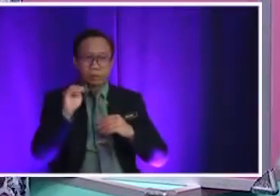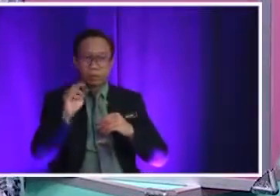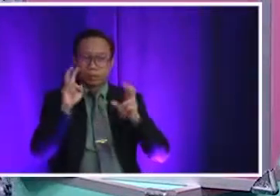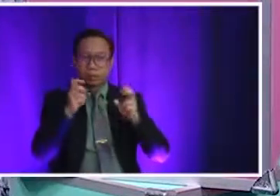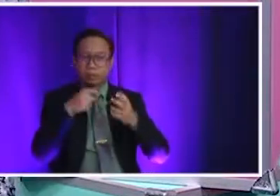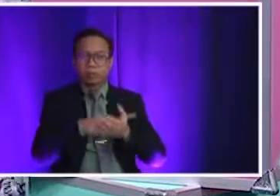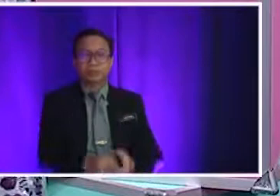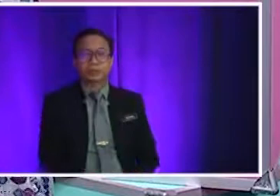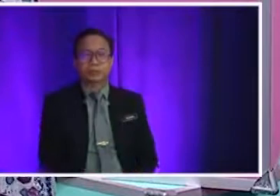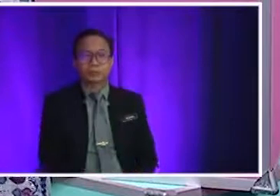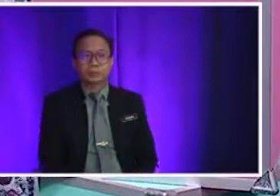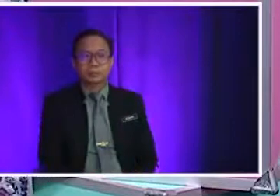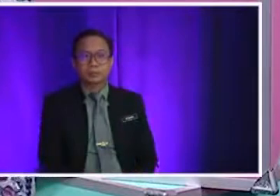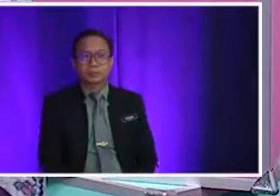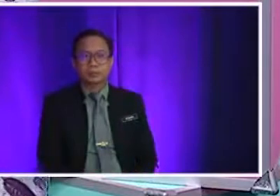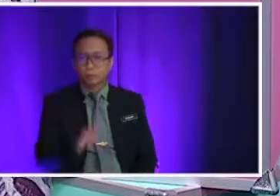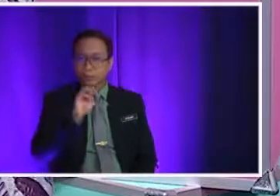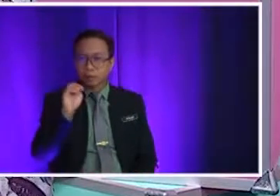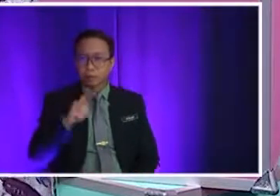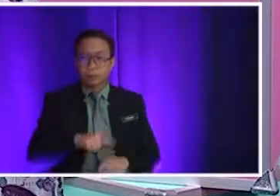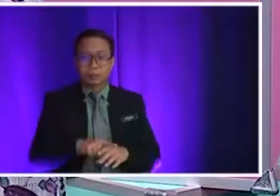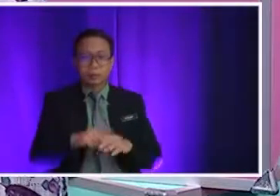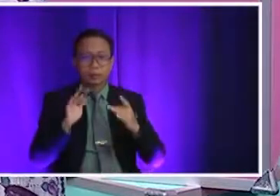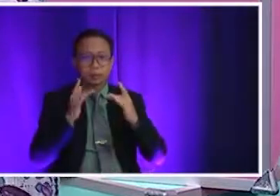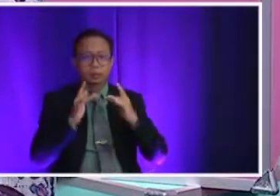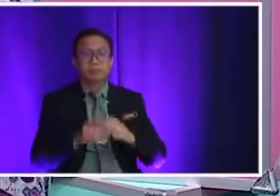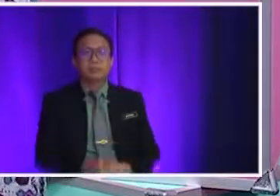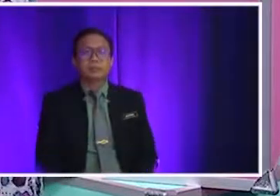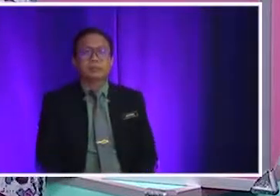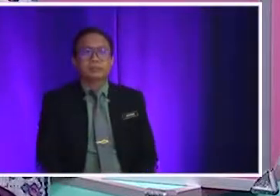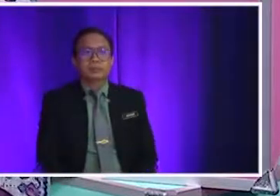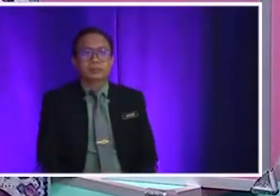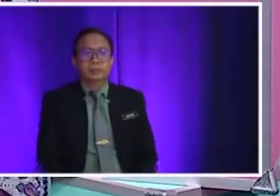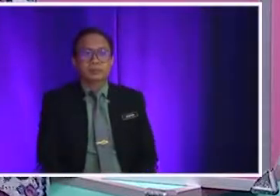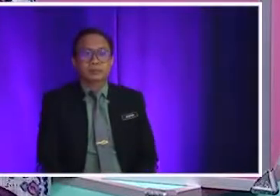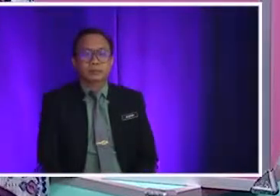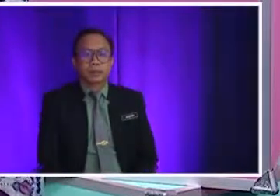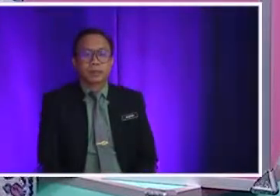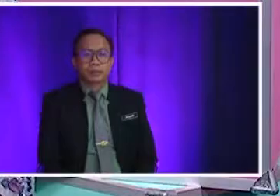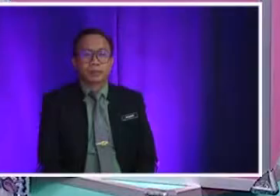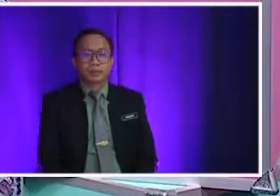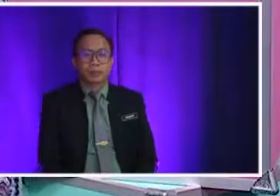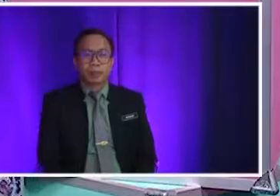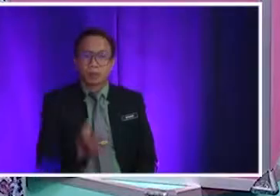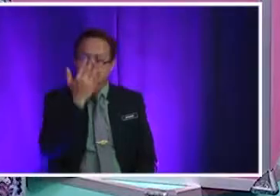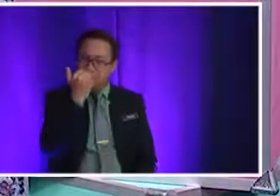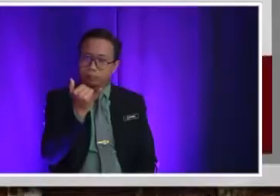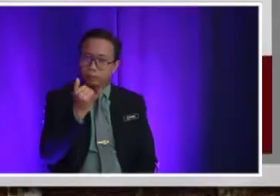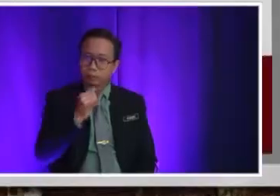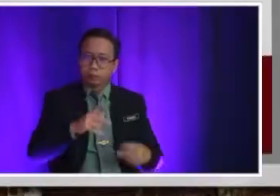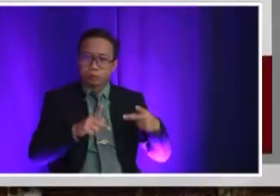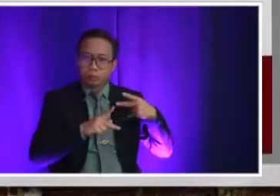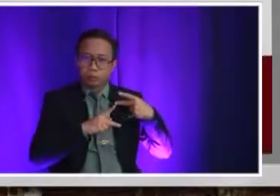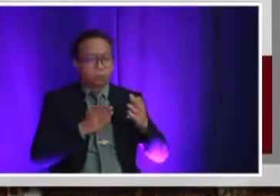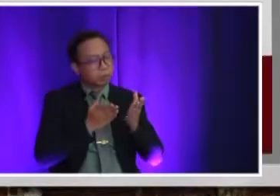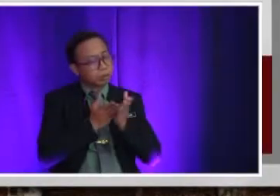Oke soalnya Seterusnya murid-murid ditalian boleh bersedia dengan jawaban kita lihat soale Mengapa kominis